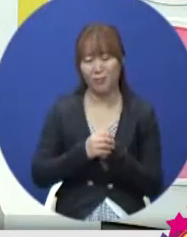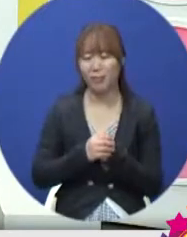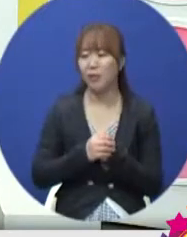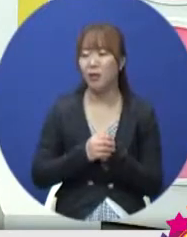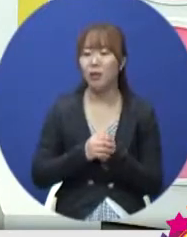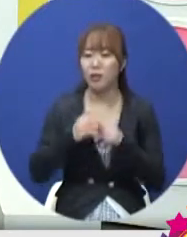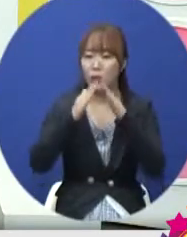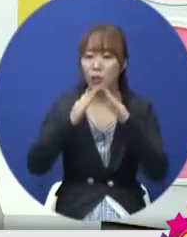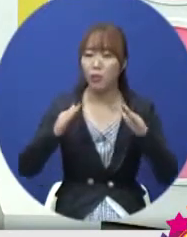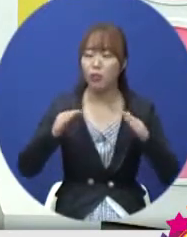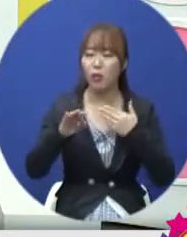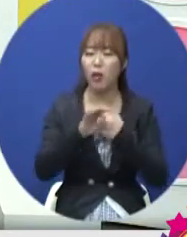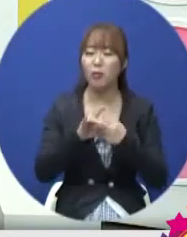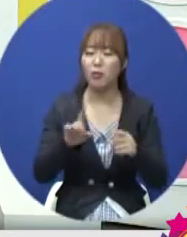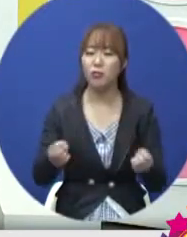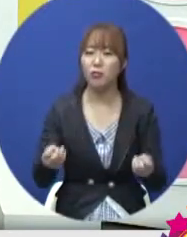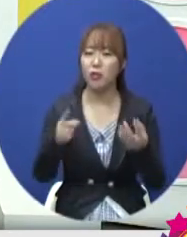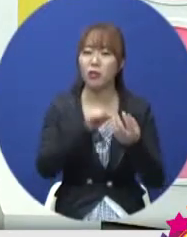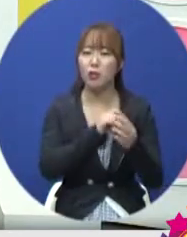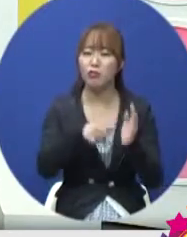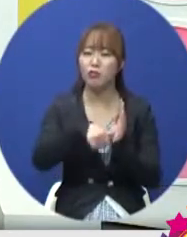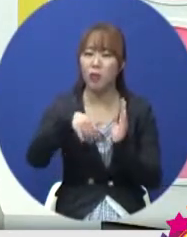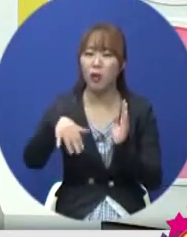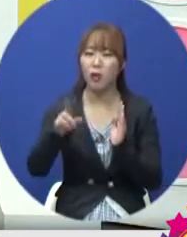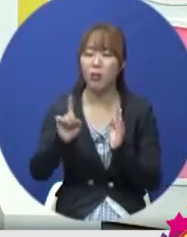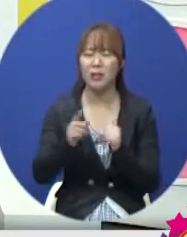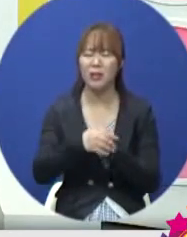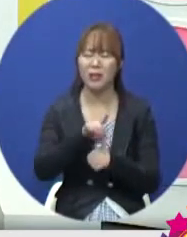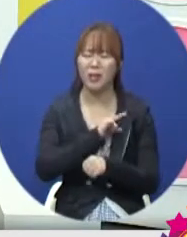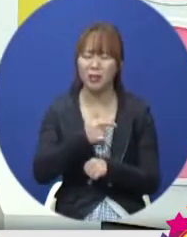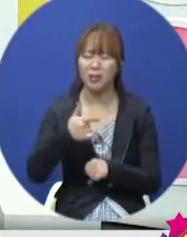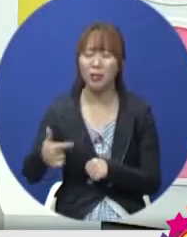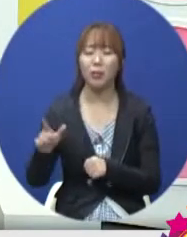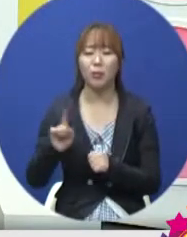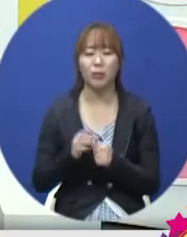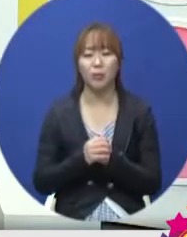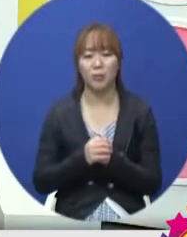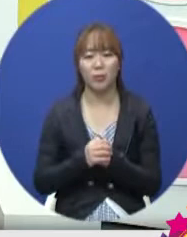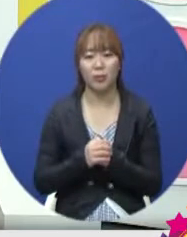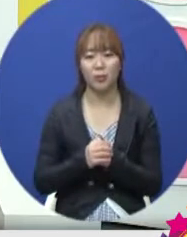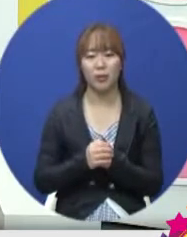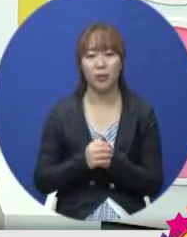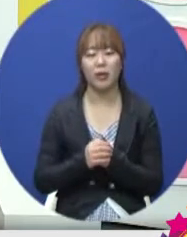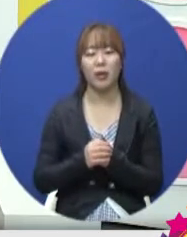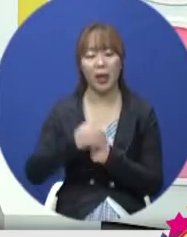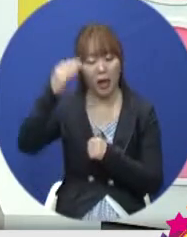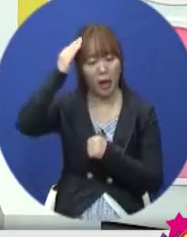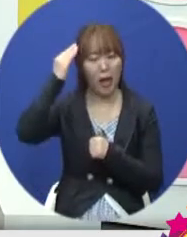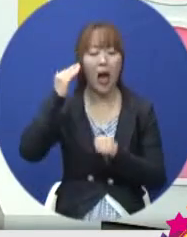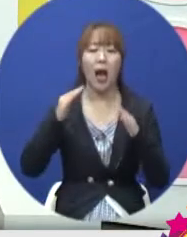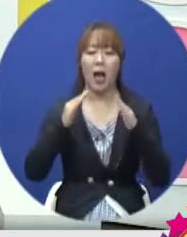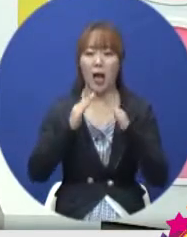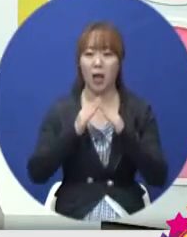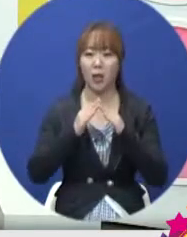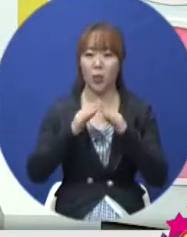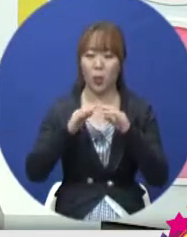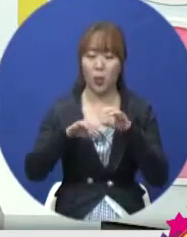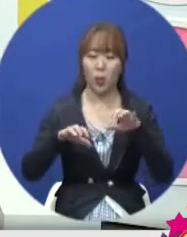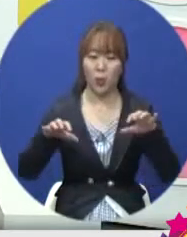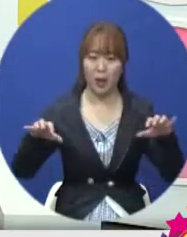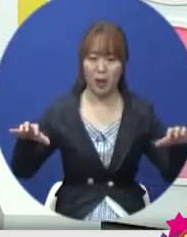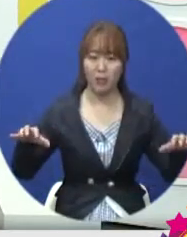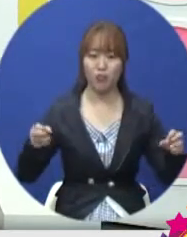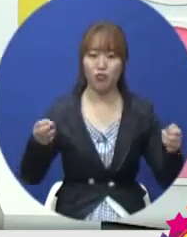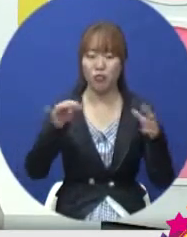어머님, 전주 하면 축제가 뭐가 제일 유명해요? 제일 큰 저기, 축제? 저기 저 한옥마을. 한옥마을 축제, 축제라고 맞아요. 있어요?